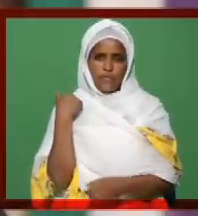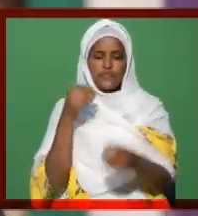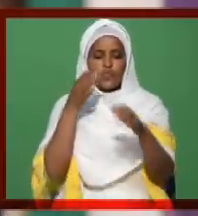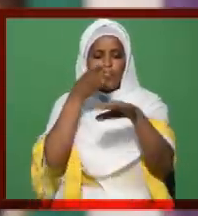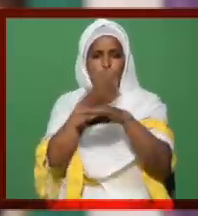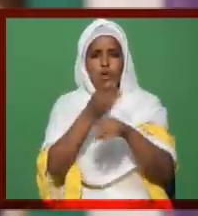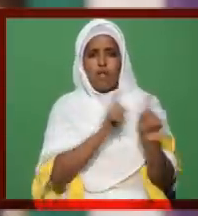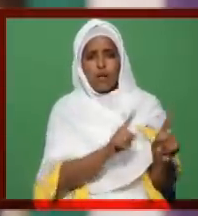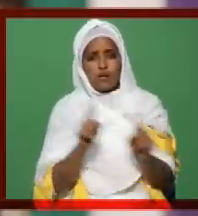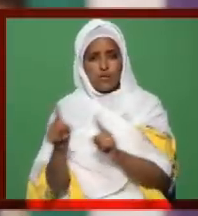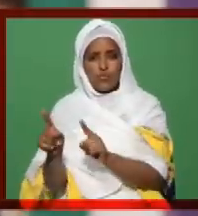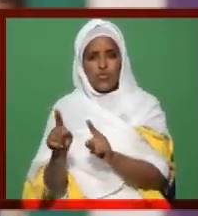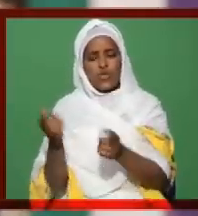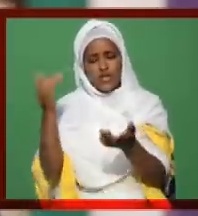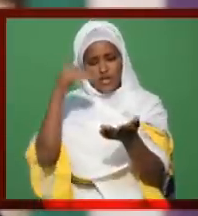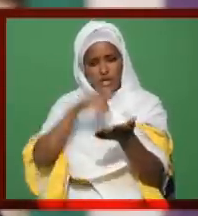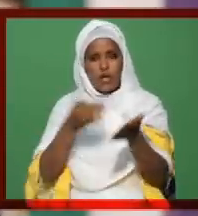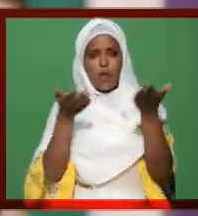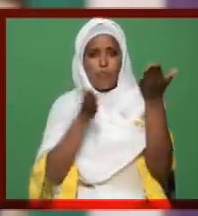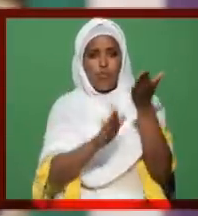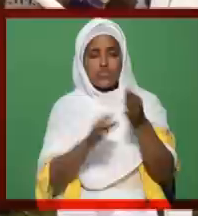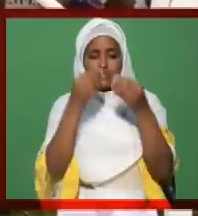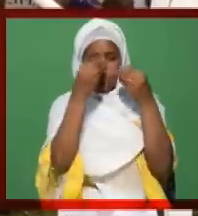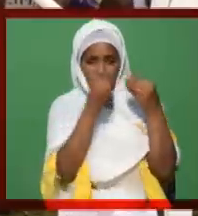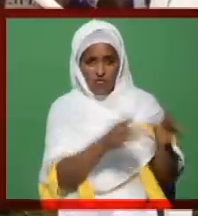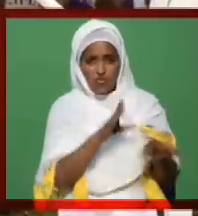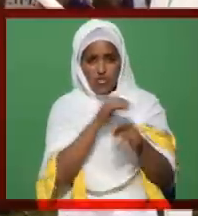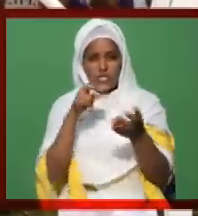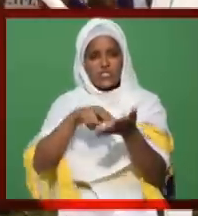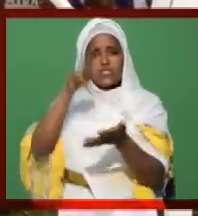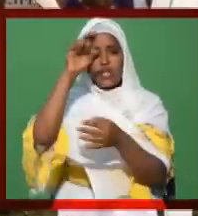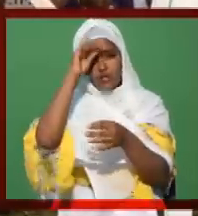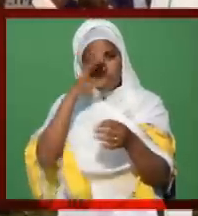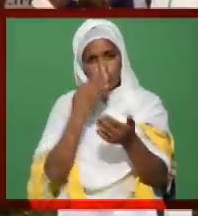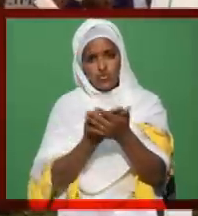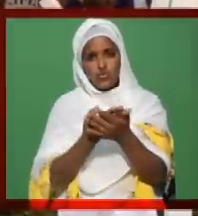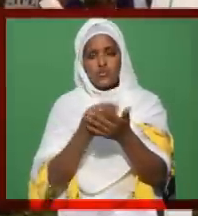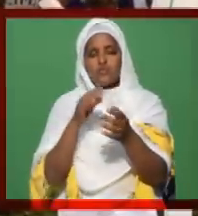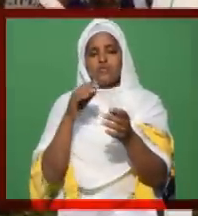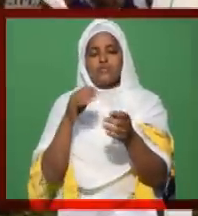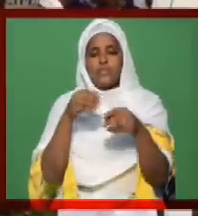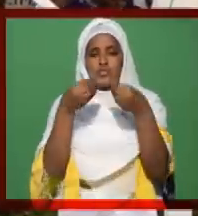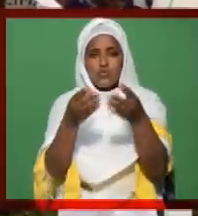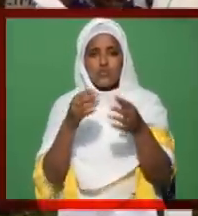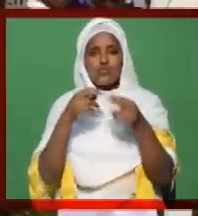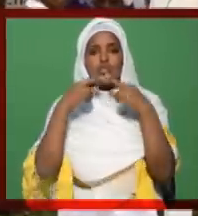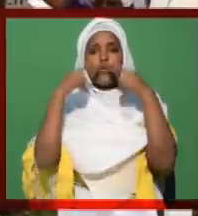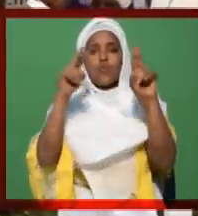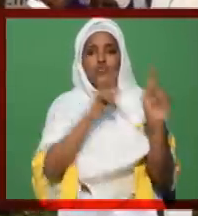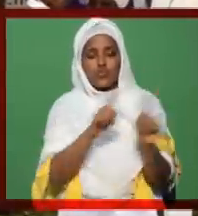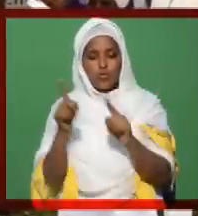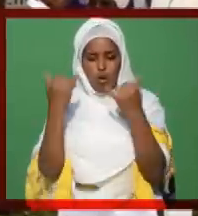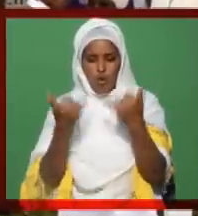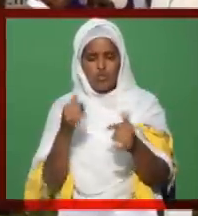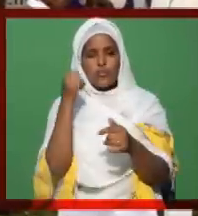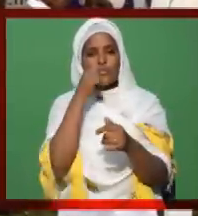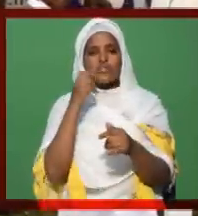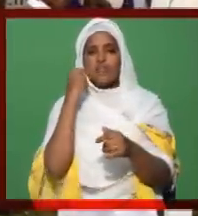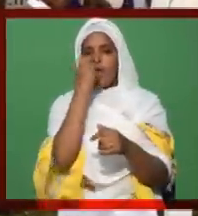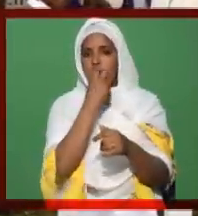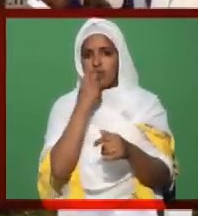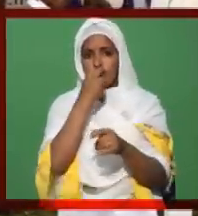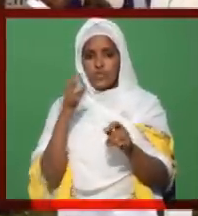በኋላም ደግሞ እንደገና ሞት መጥፋቱና ትንሳኤ ለሰው ልጆች መሰጠቱ የታወጀው ደግሞ አሁንም በሰይጣን ደበት